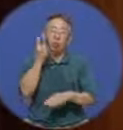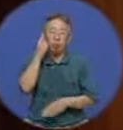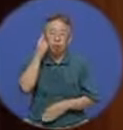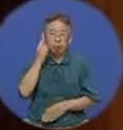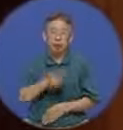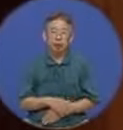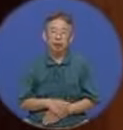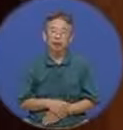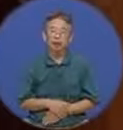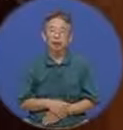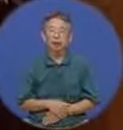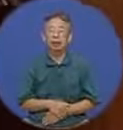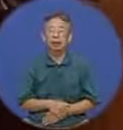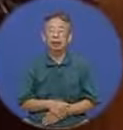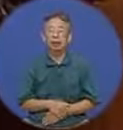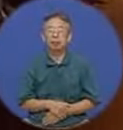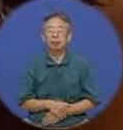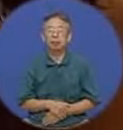ね。